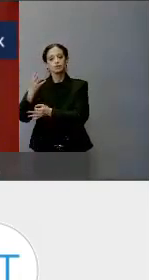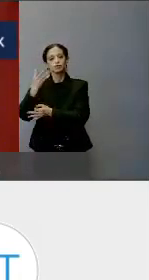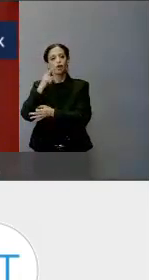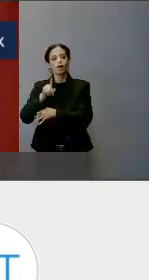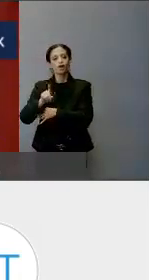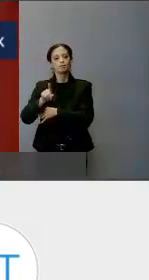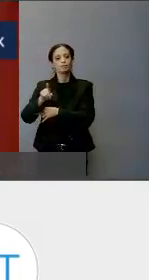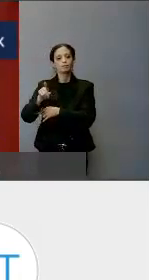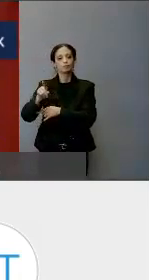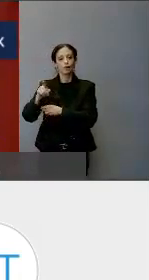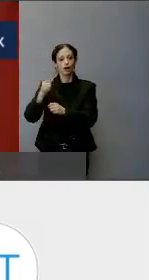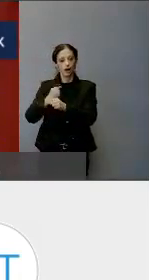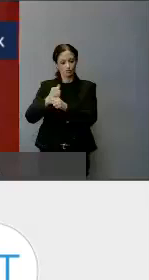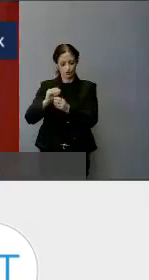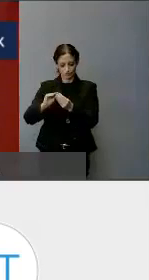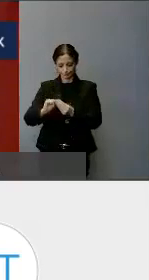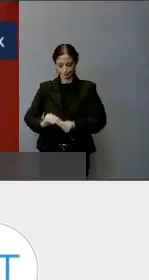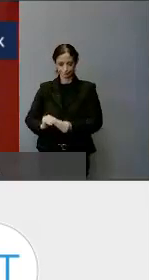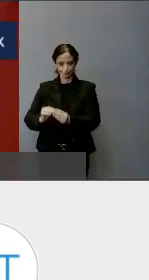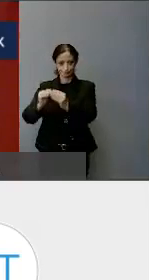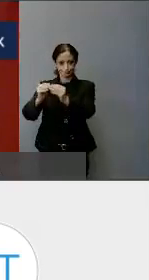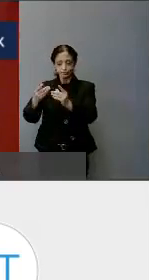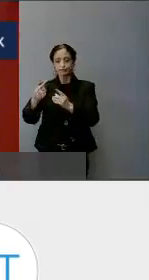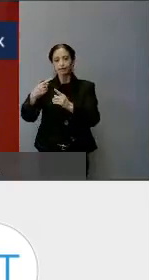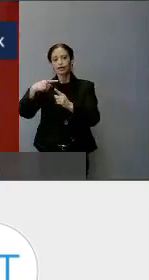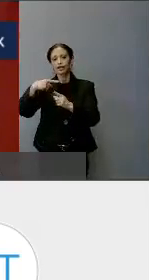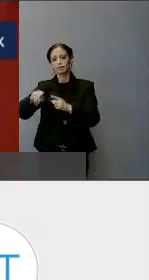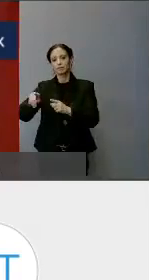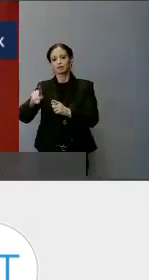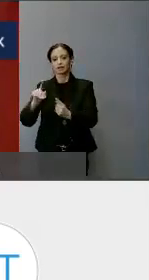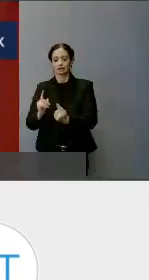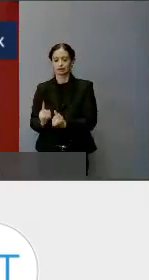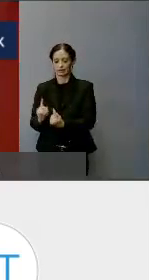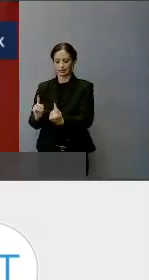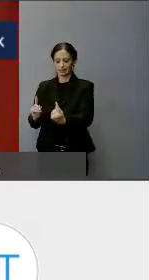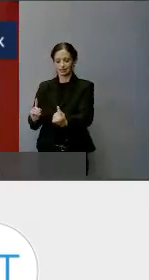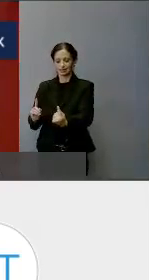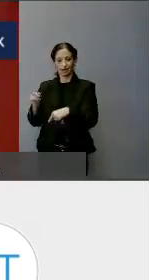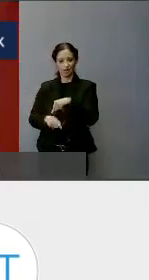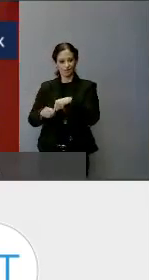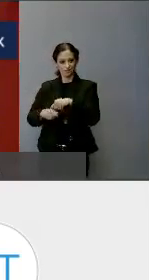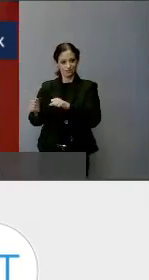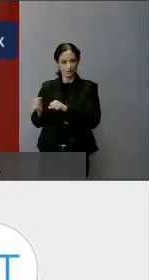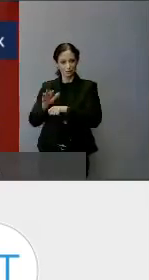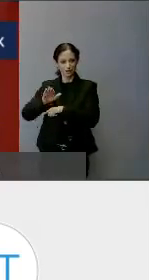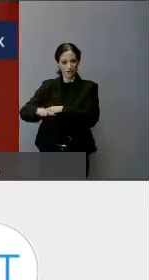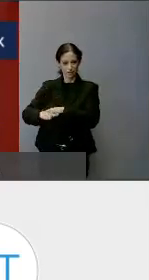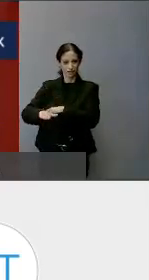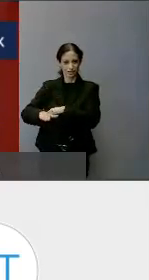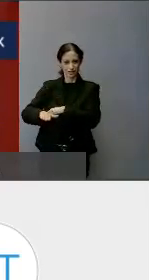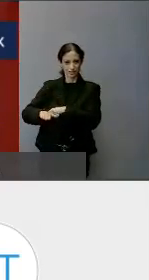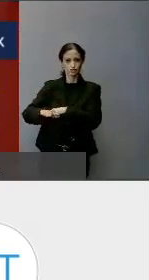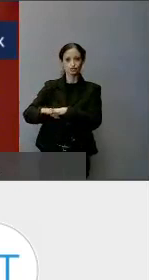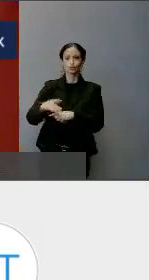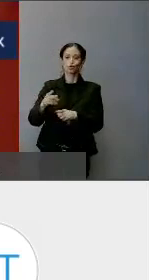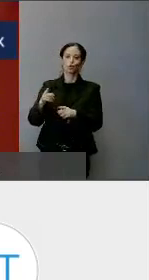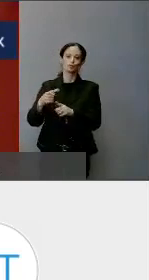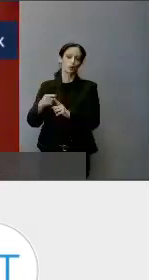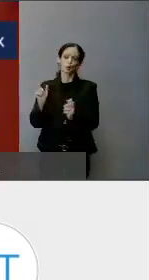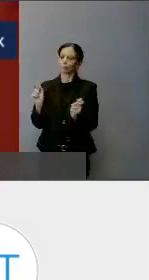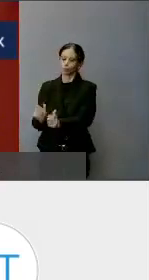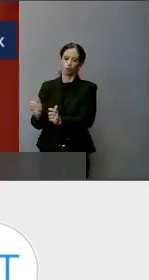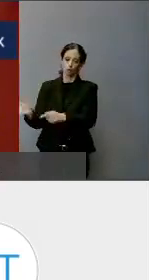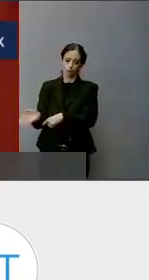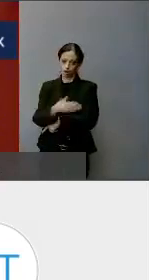le lavorazioni necessarie appunto a mettere in opera dei dissuasori che possano evitare e stroncare del tutto questo